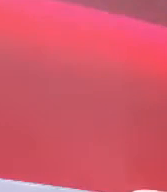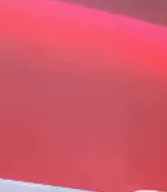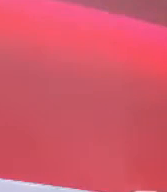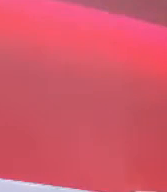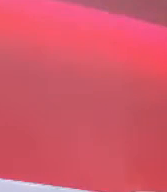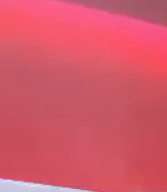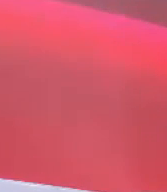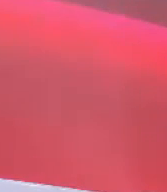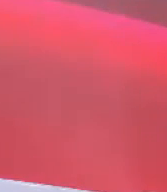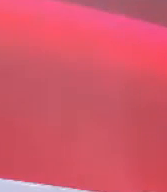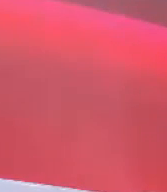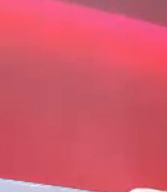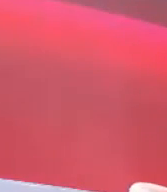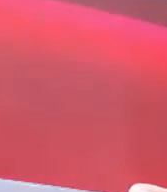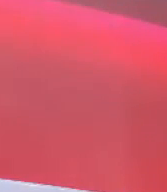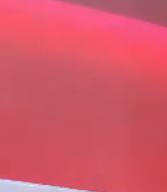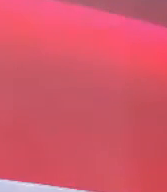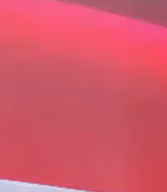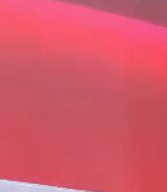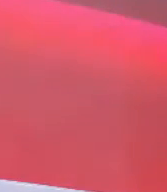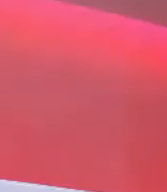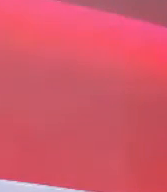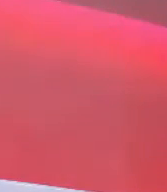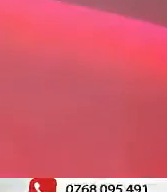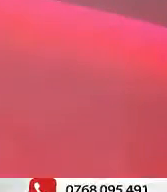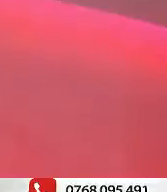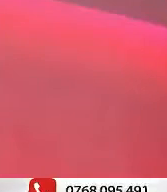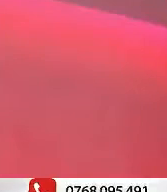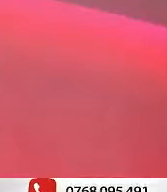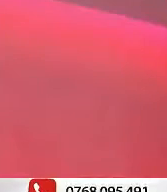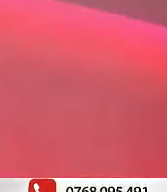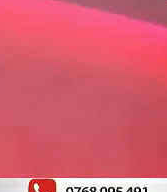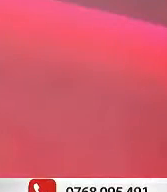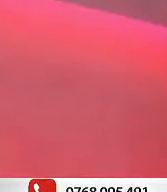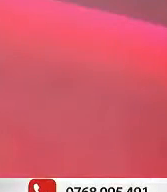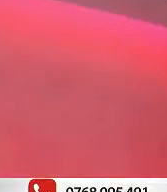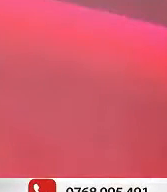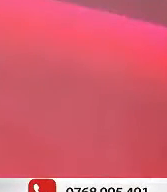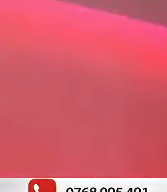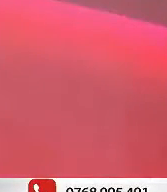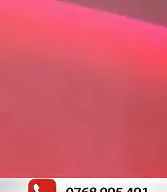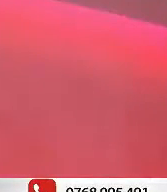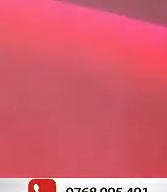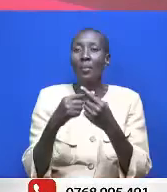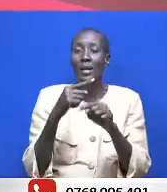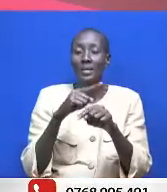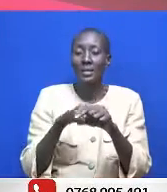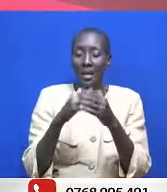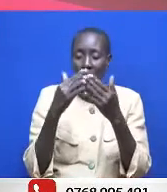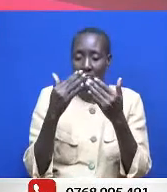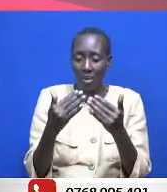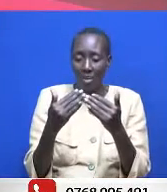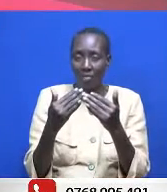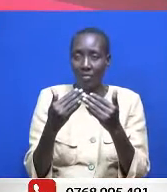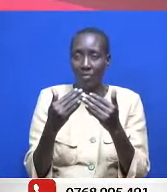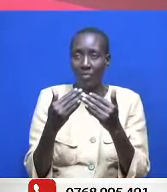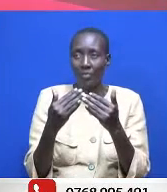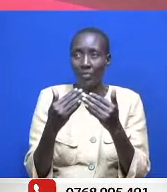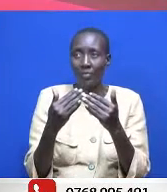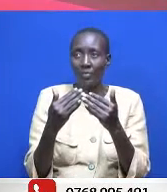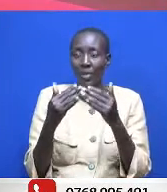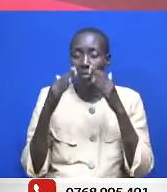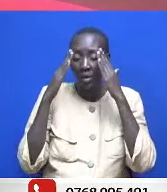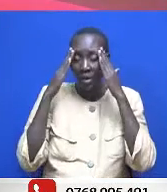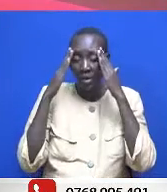Tunazo dakika 35 mtazamaji zimesalia gonge saa 7 juu ya alama, lakini kwenye awamu hii ya kwanza ya matukio nyanjani